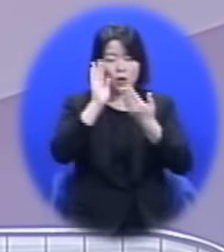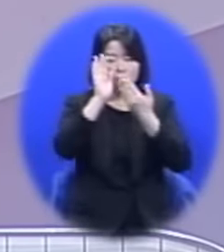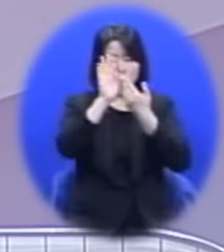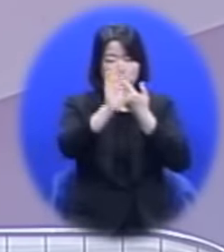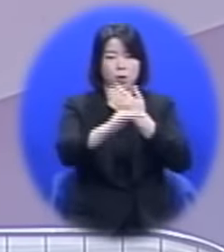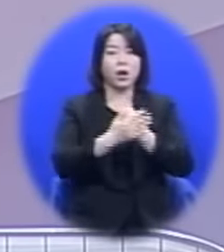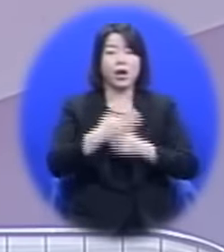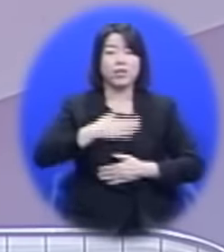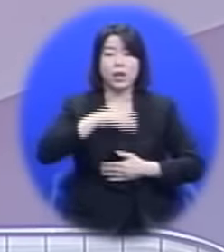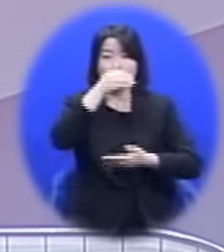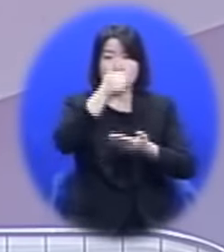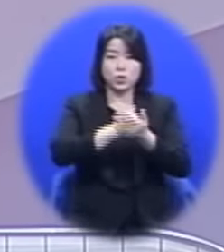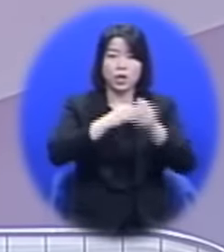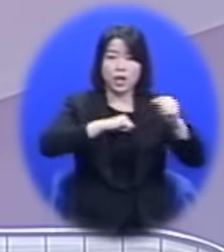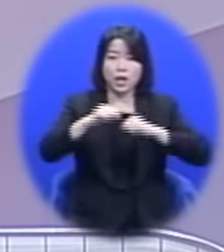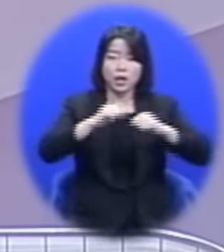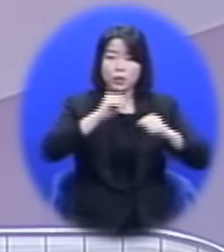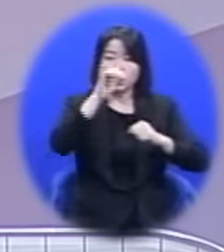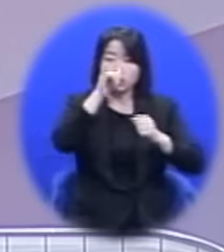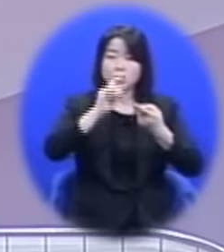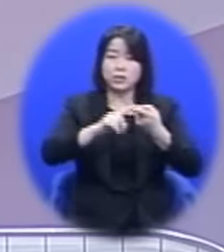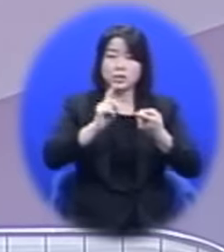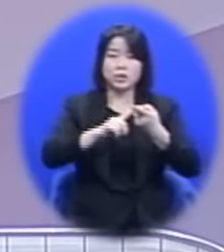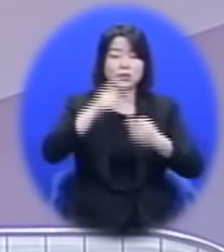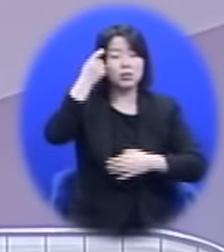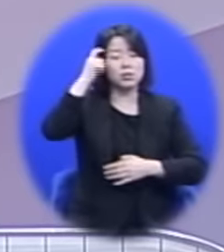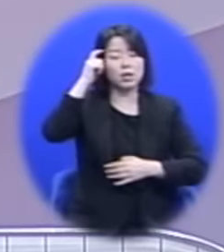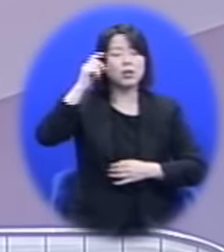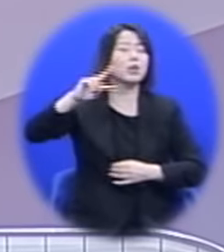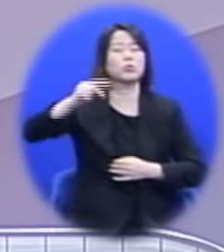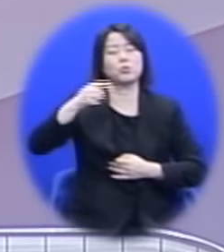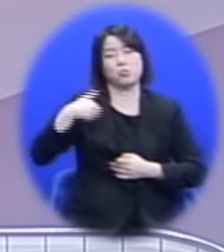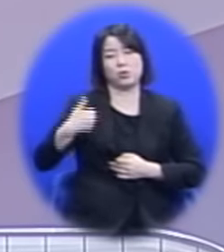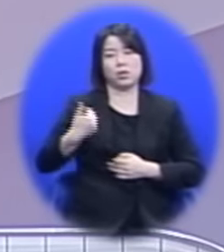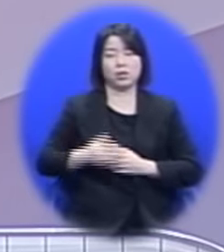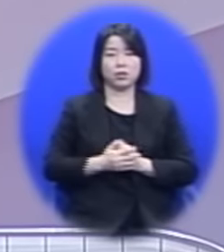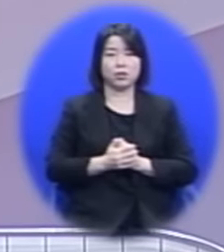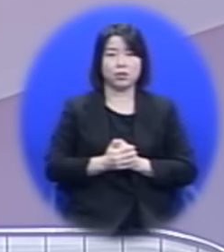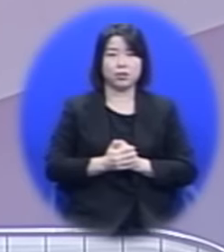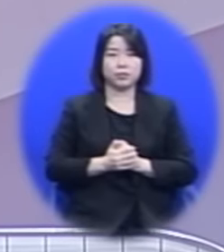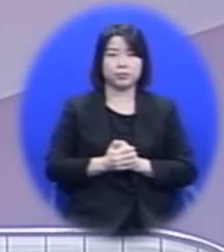자기가 죄를 짓고 있는 것 자체를 의식하지 못하게 됩니다.